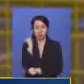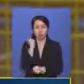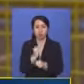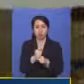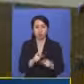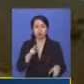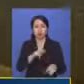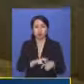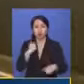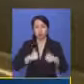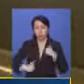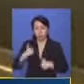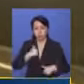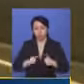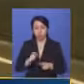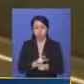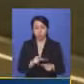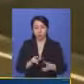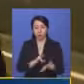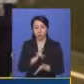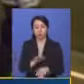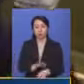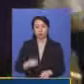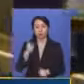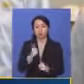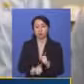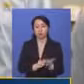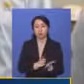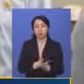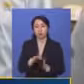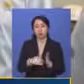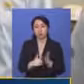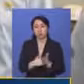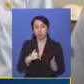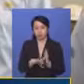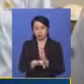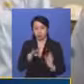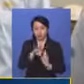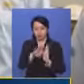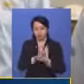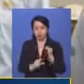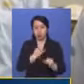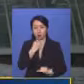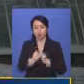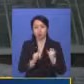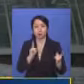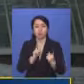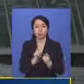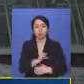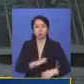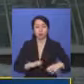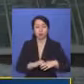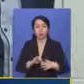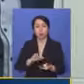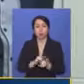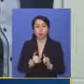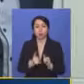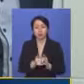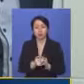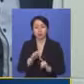врачами, учителями, жителями города и области. Основные приоритеты предвыборной программы обсуждались на встрече с коллективом